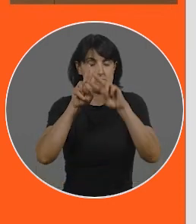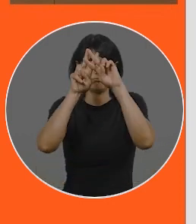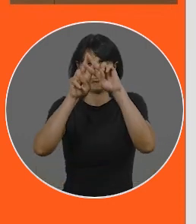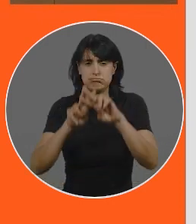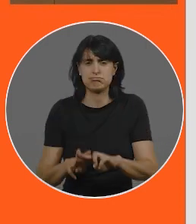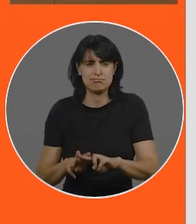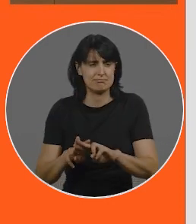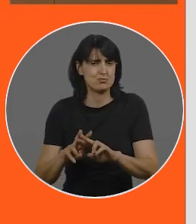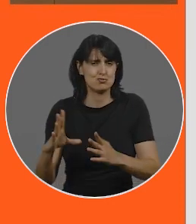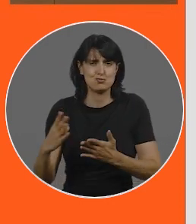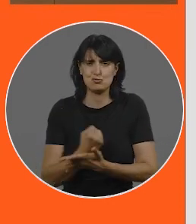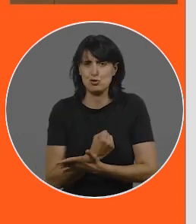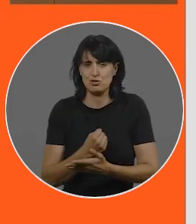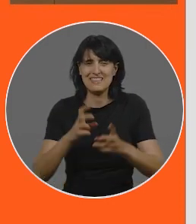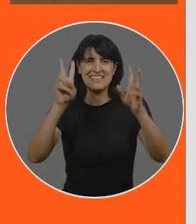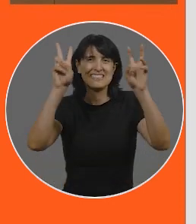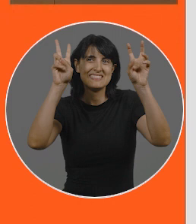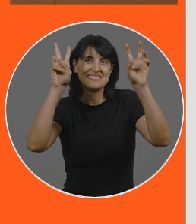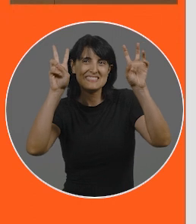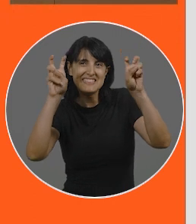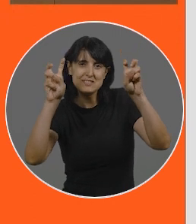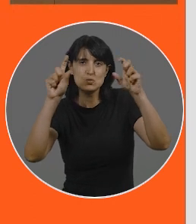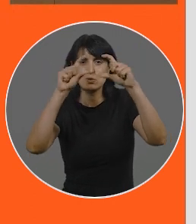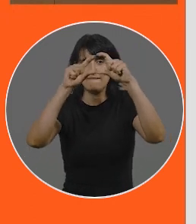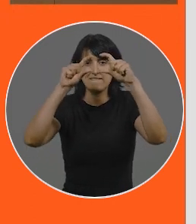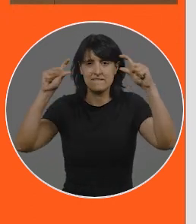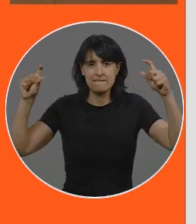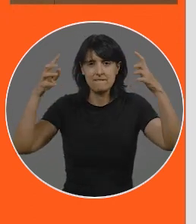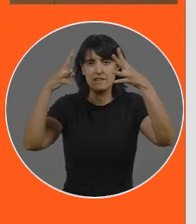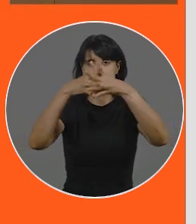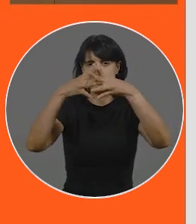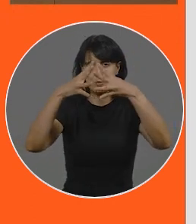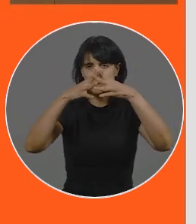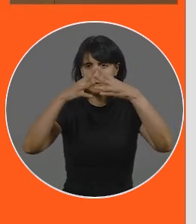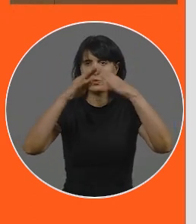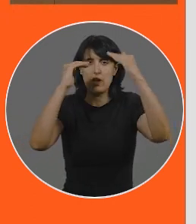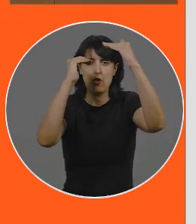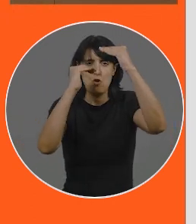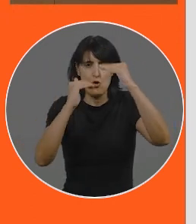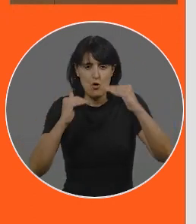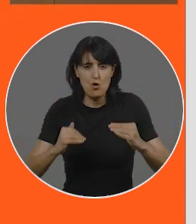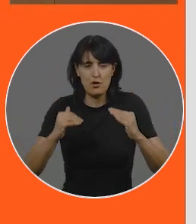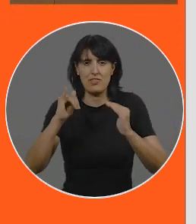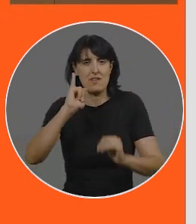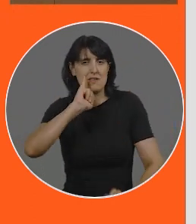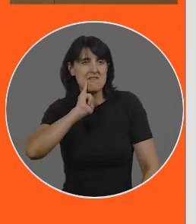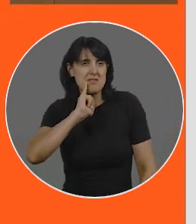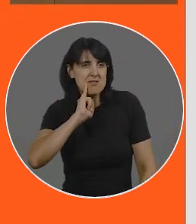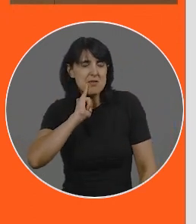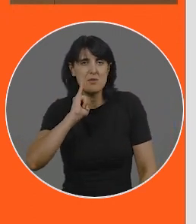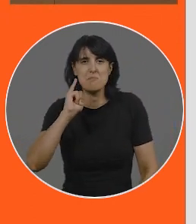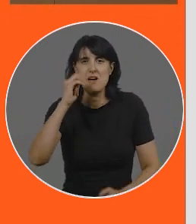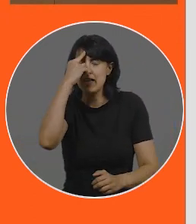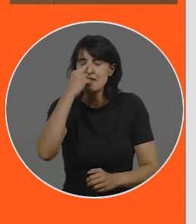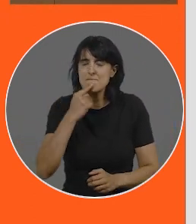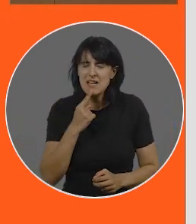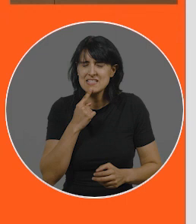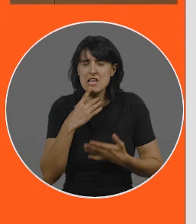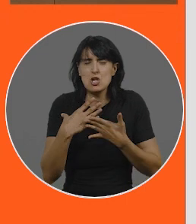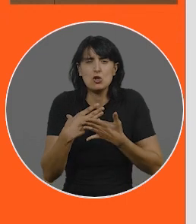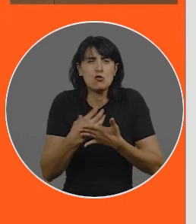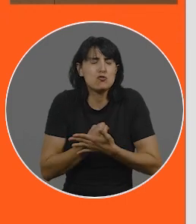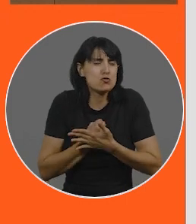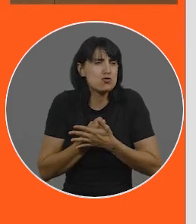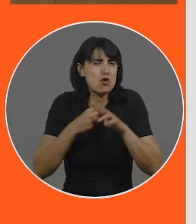Pues hem de mirar tot. És que hem de mirar tot, els títols, els encapçalaments, l'estructura, l'hora de lectura, l'idioma,